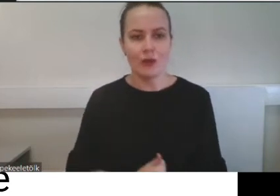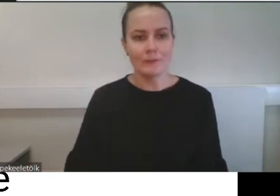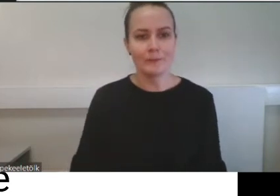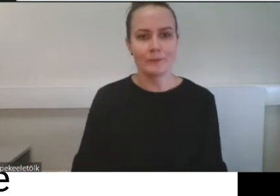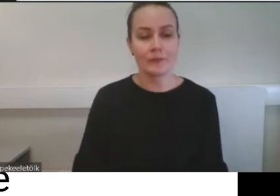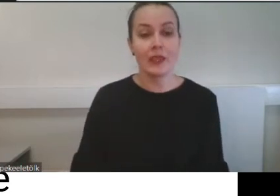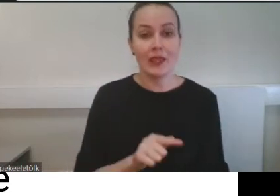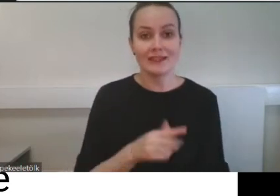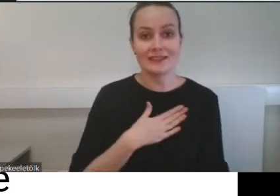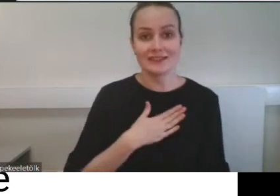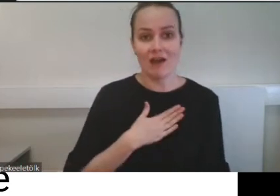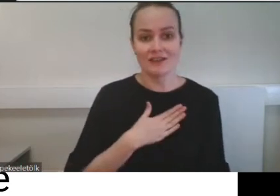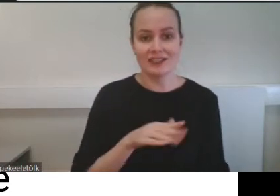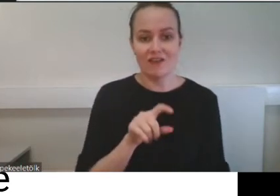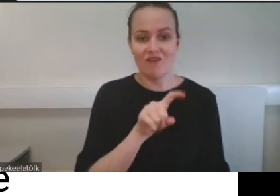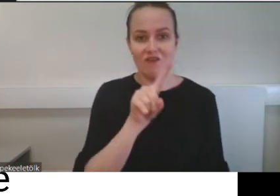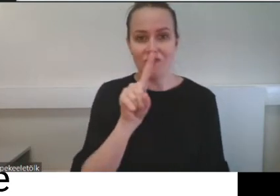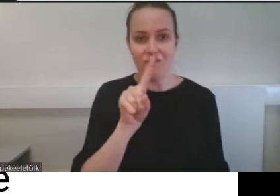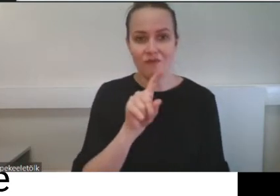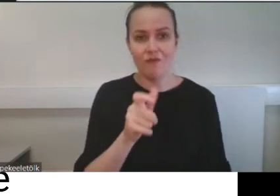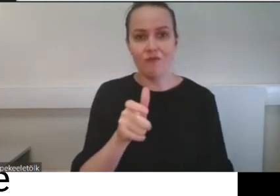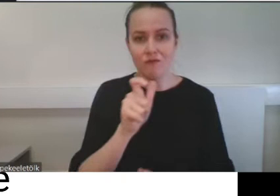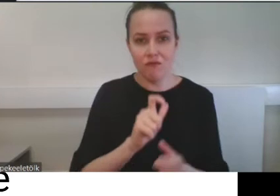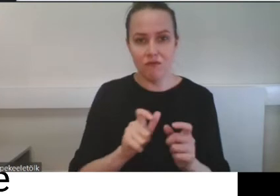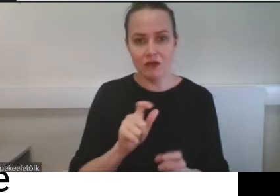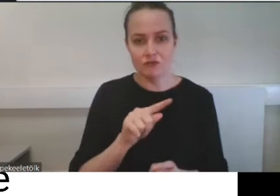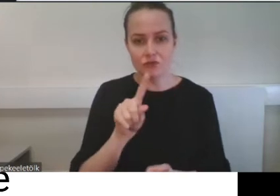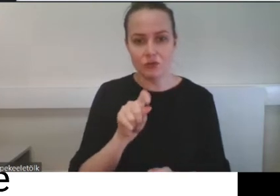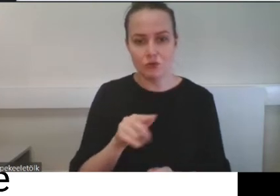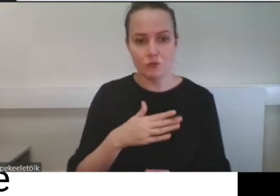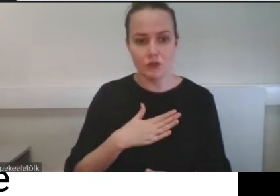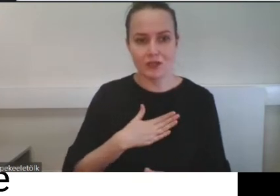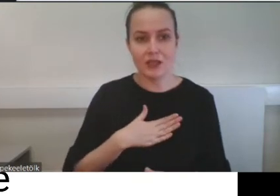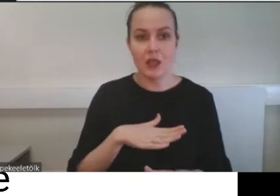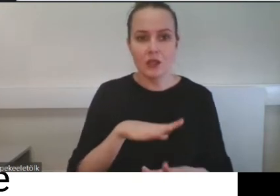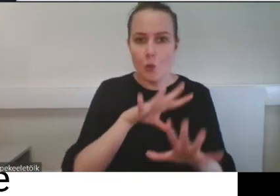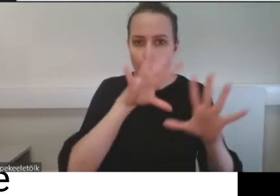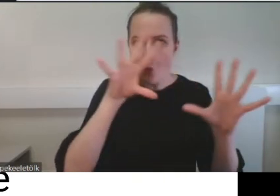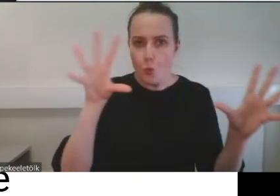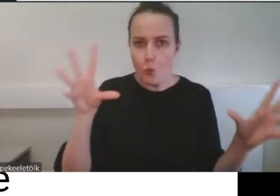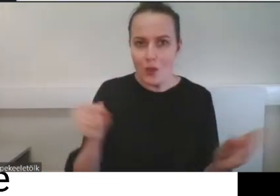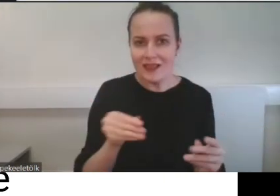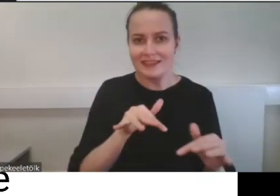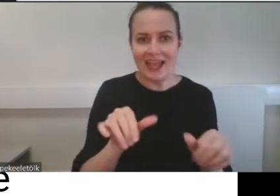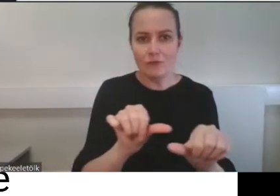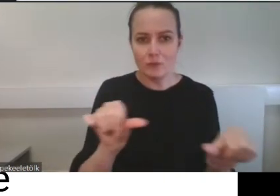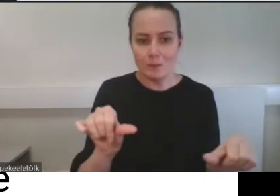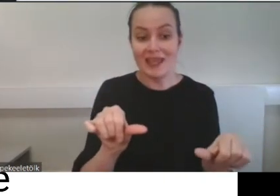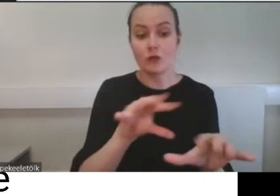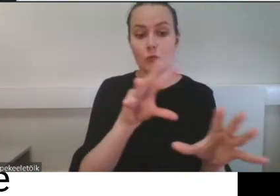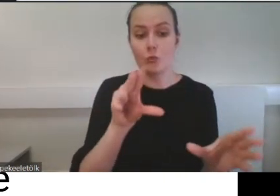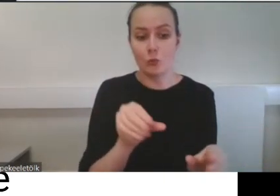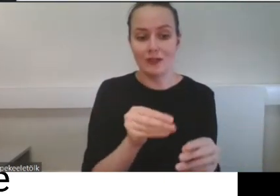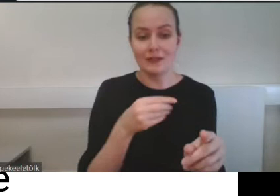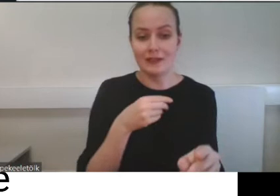seda kõike ilusti seovad ja tervikuks nagu tervikuna esitavad. Meie kordusuuringuga oli see asi,